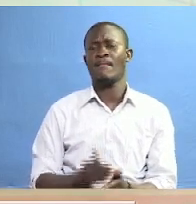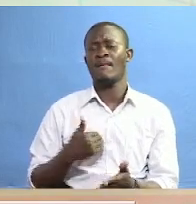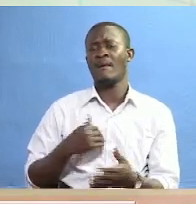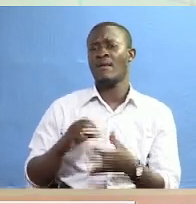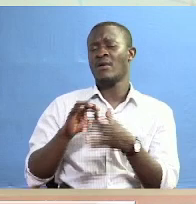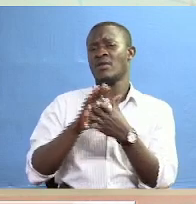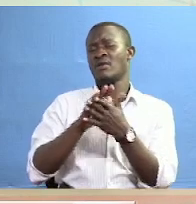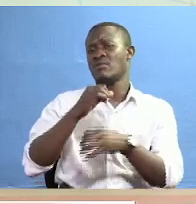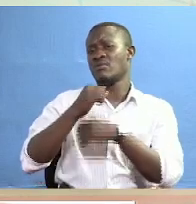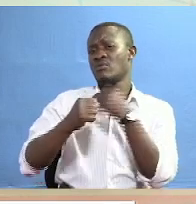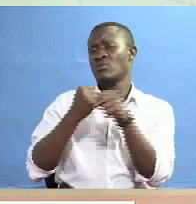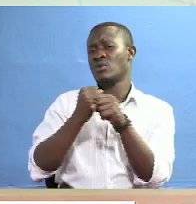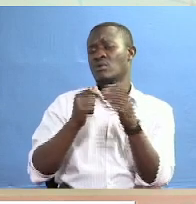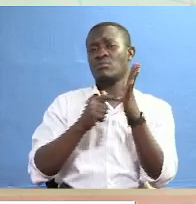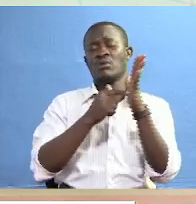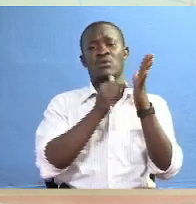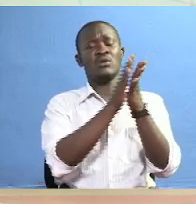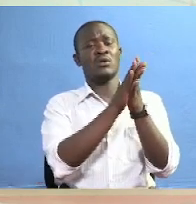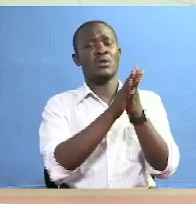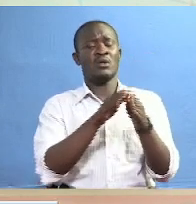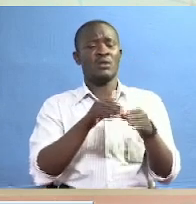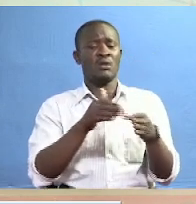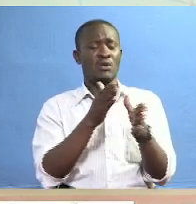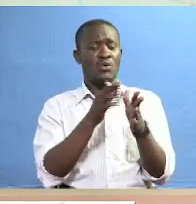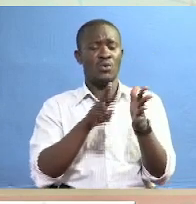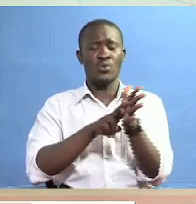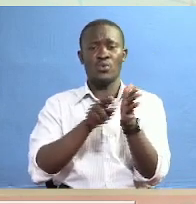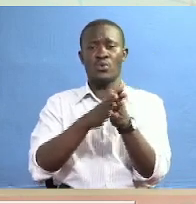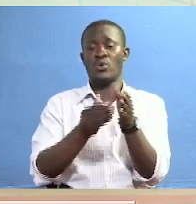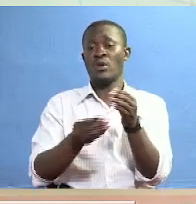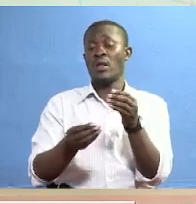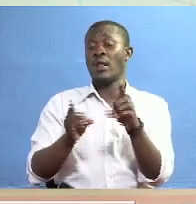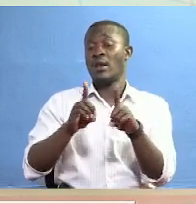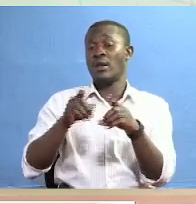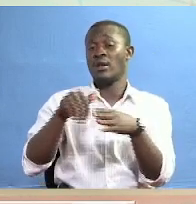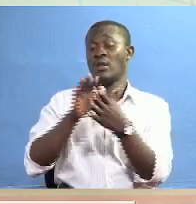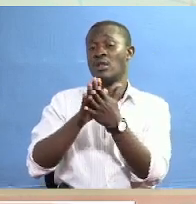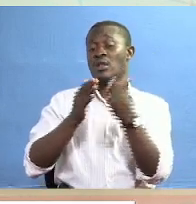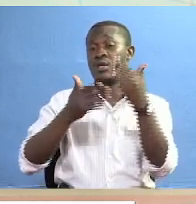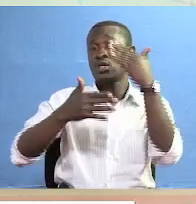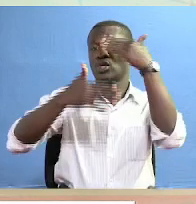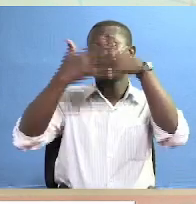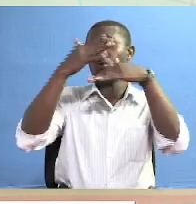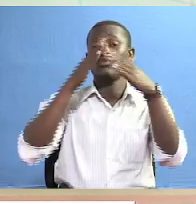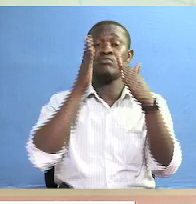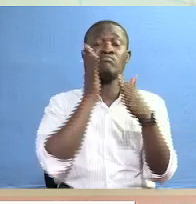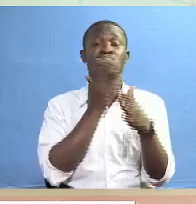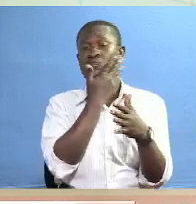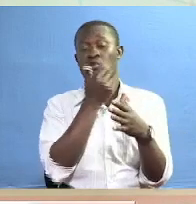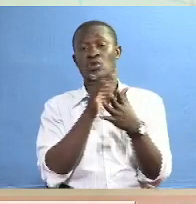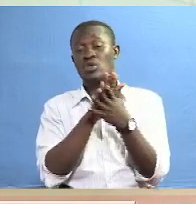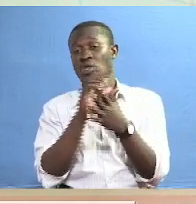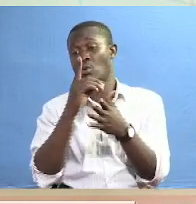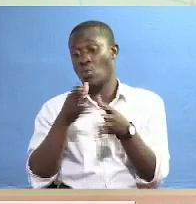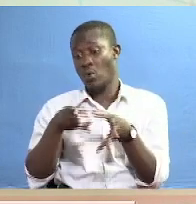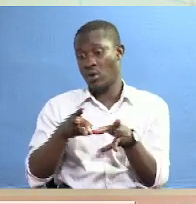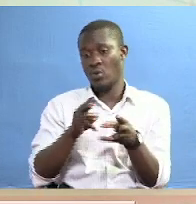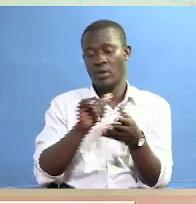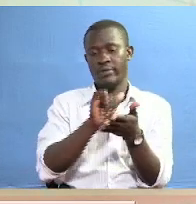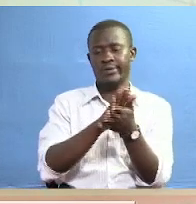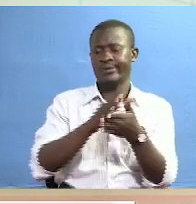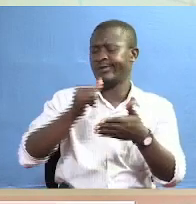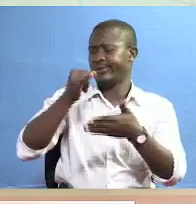Maadhimisho ya kimwaka ya maonyesho ya mitindo yalifanyika hii leo chuoni Kenyatta, ikiwa ni njia mojawapo